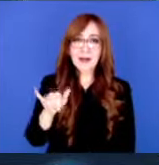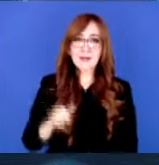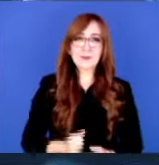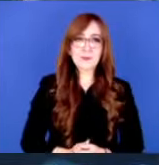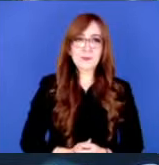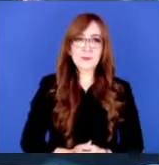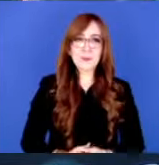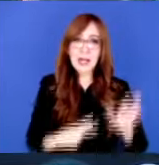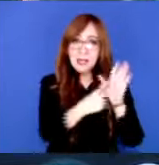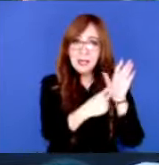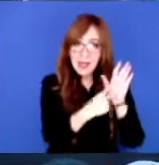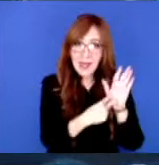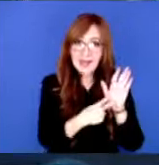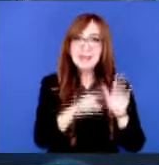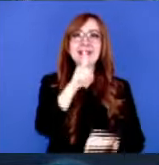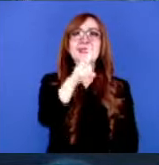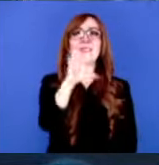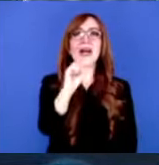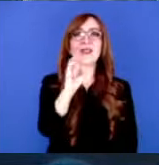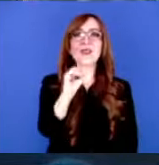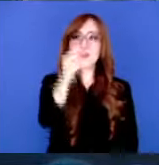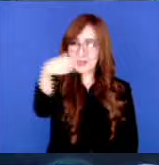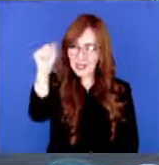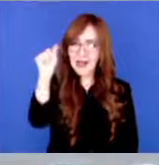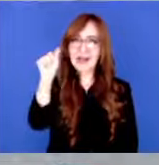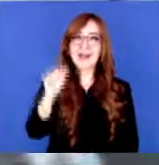nilainya 100.